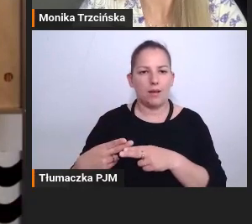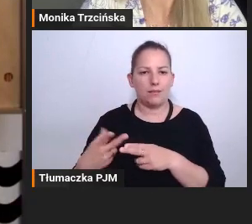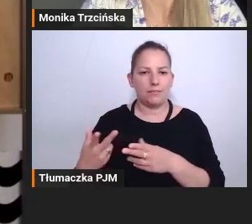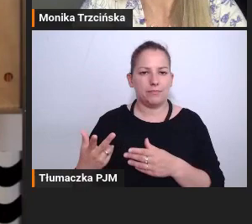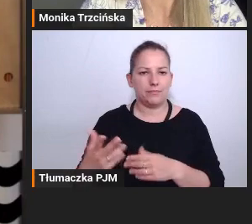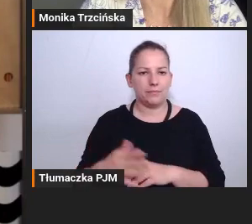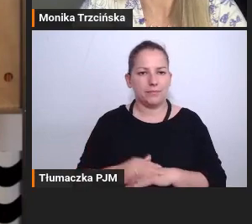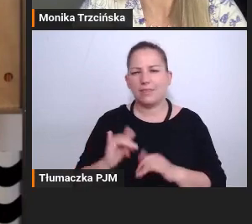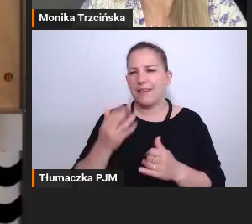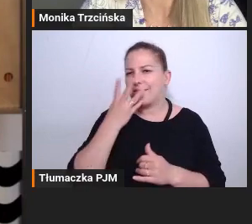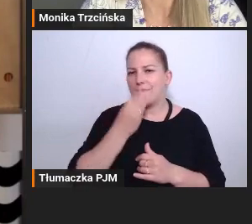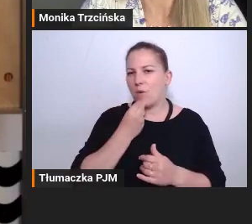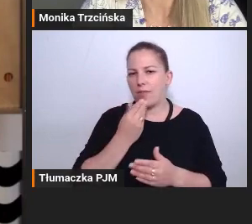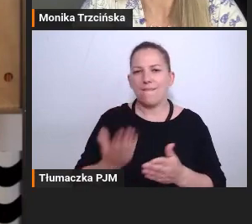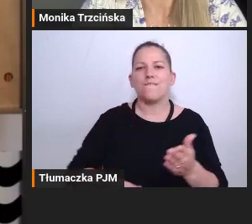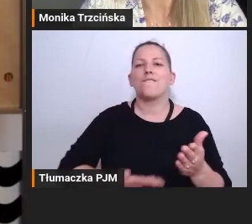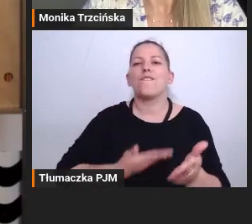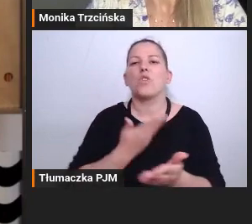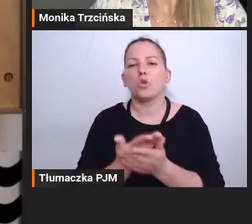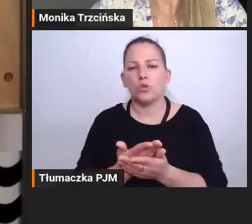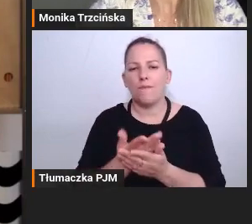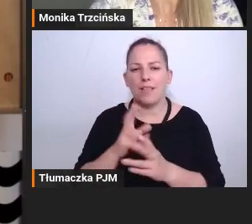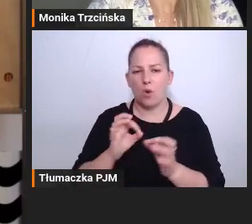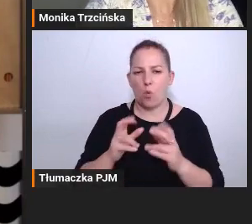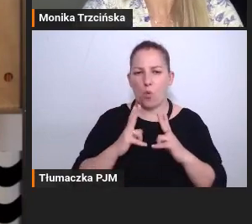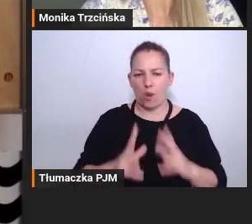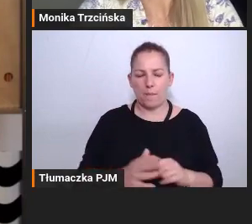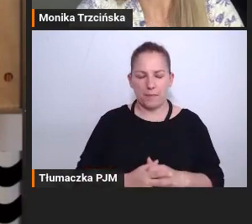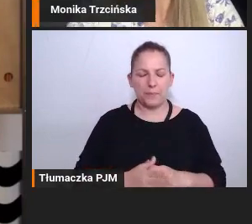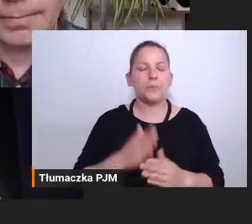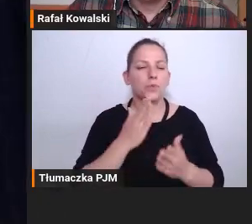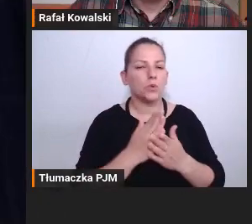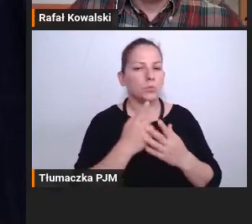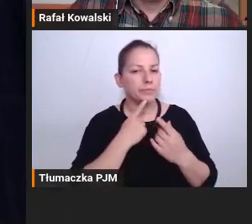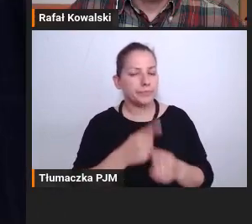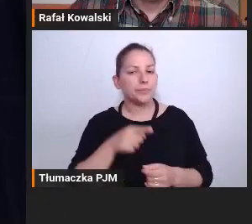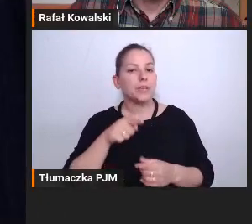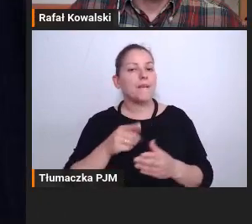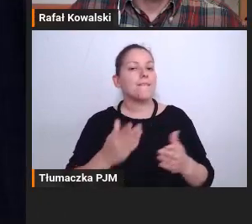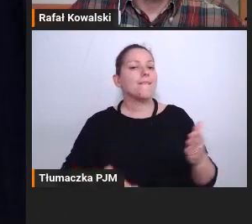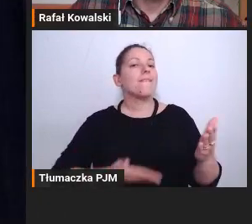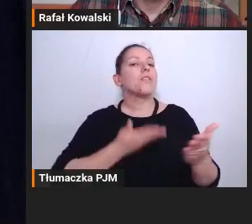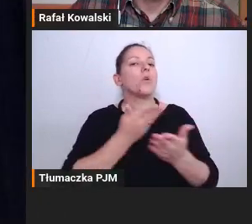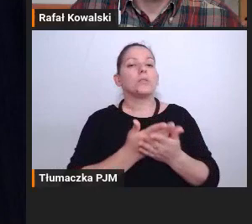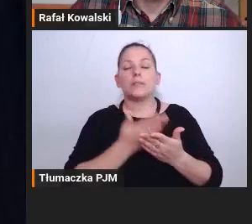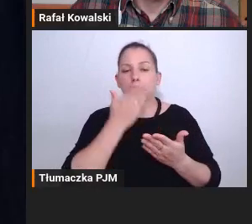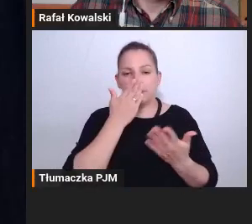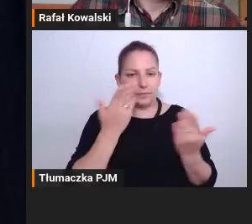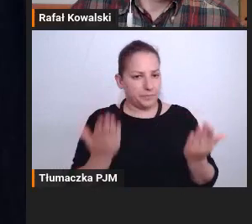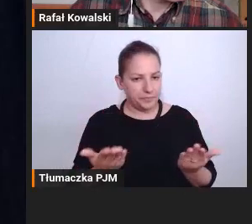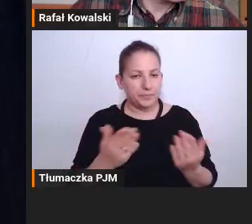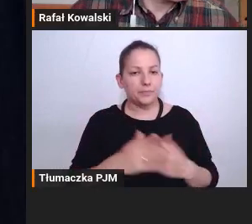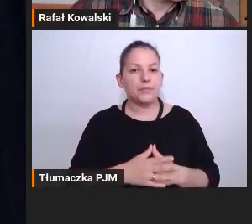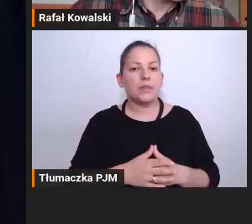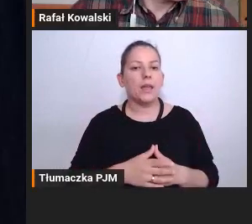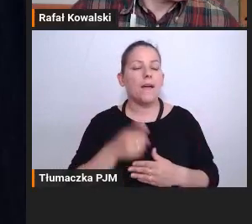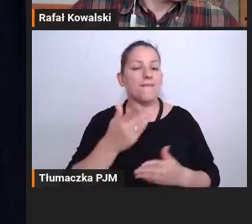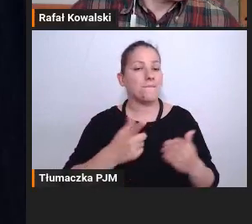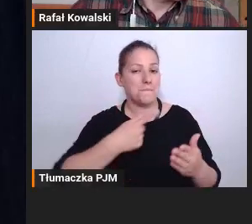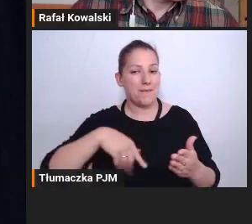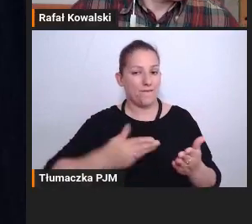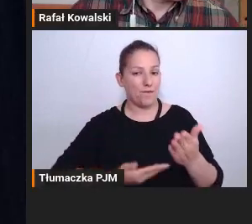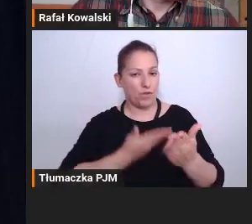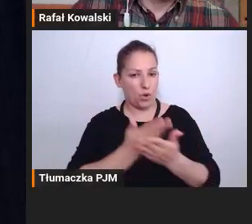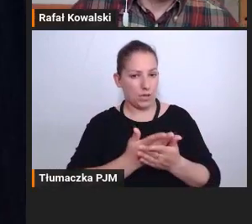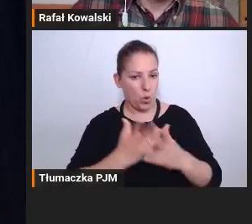tutaj wygląda te wnioskowanie o ten urlop? Już mówię, tutaj to wnioskowanie wygląda tak, że my taki wniosek o udzielenie